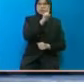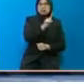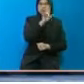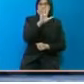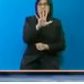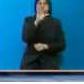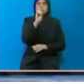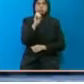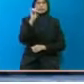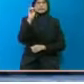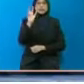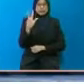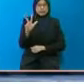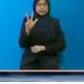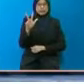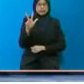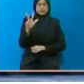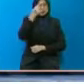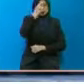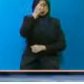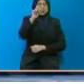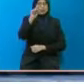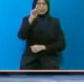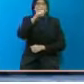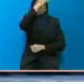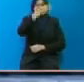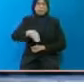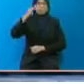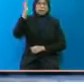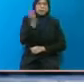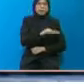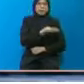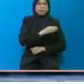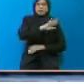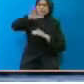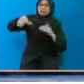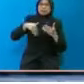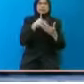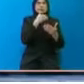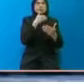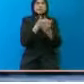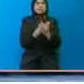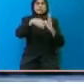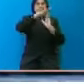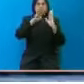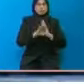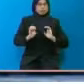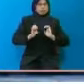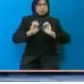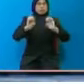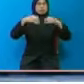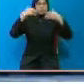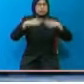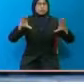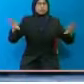1503 Untuk membatalkan semua Odin dan darurat yang